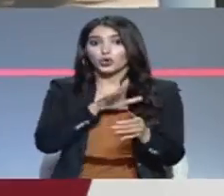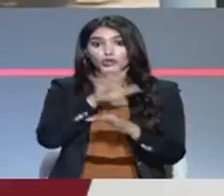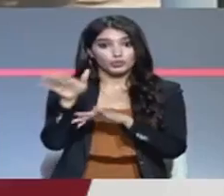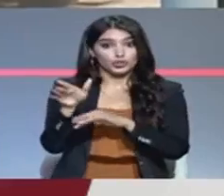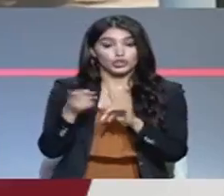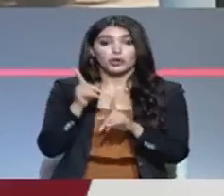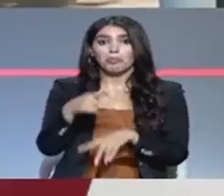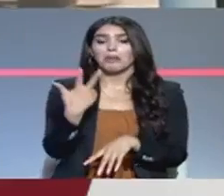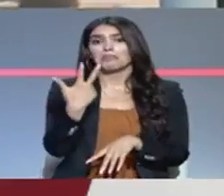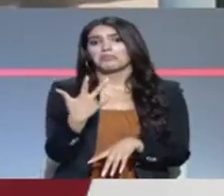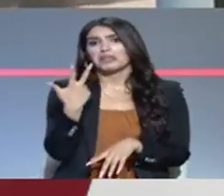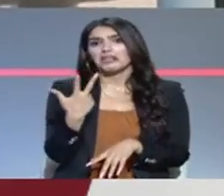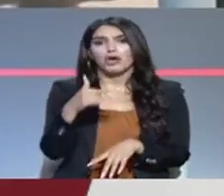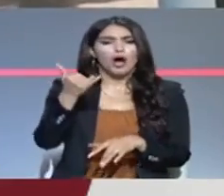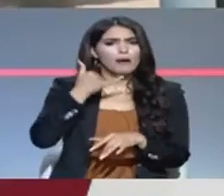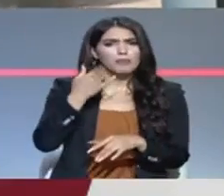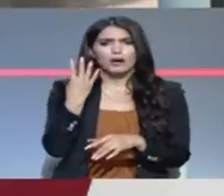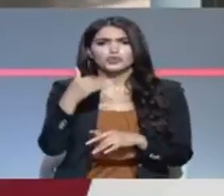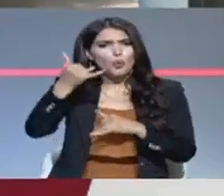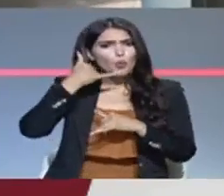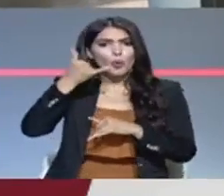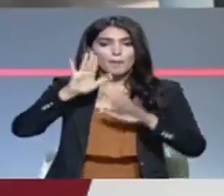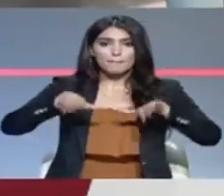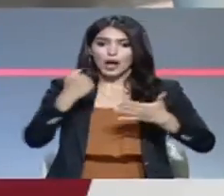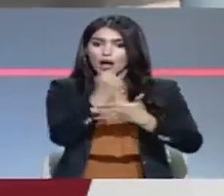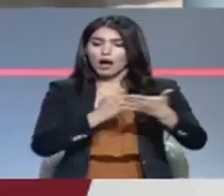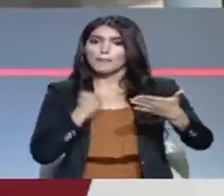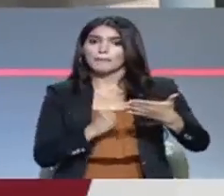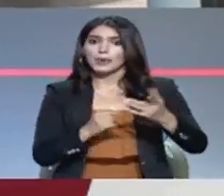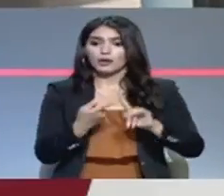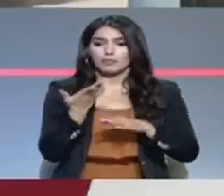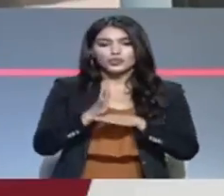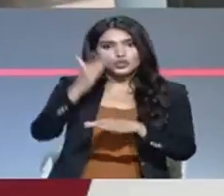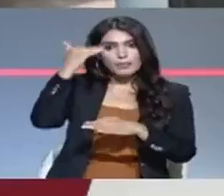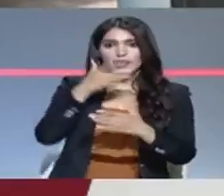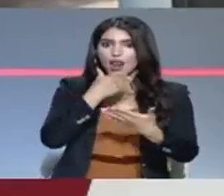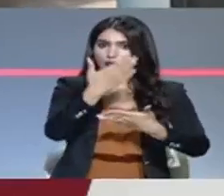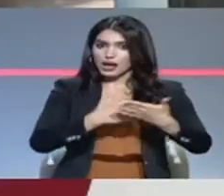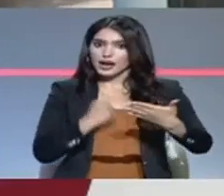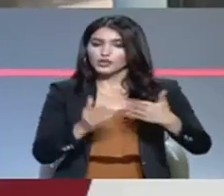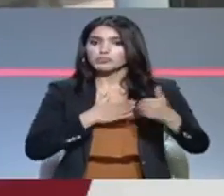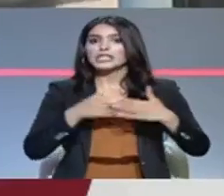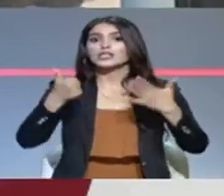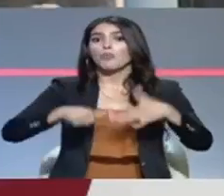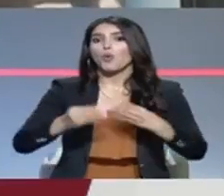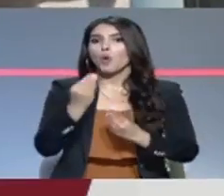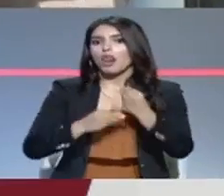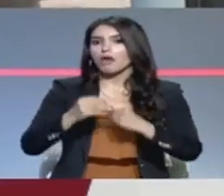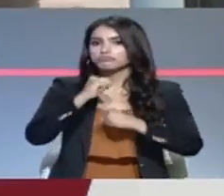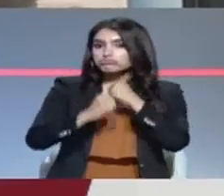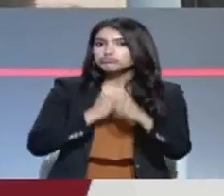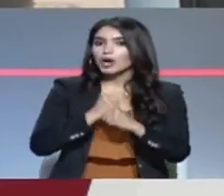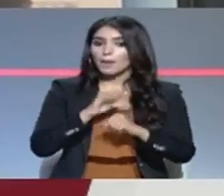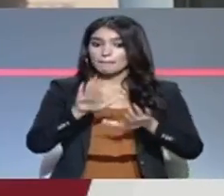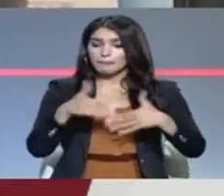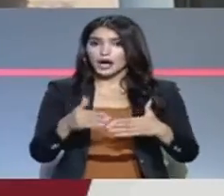مرتين ثلاثه اربعه من بعد باش يجيوك، وفي الجارانتي ما يستعرفولكش، يقول لك راهو جارانتي فهمتني او ست شهور ولا عام، ومن بعد كي